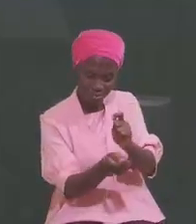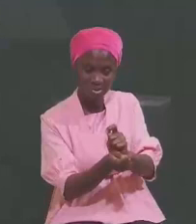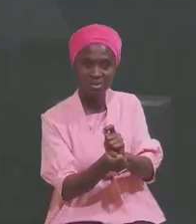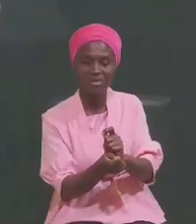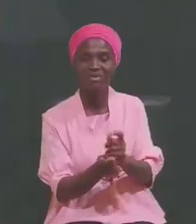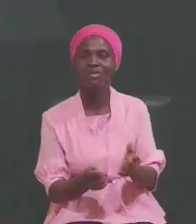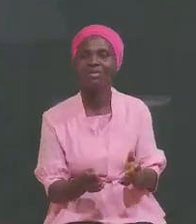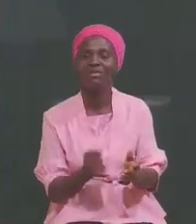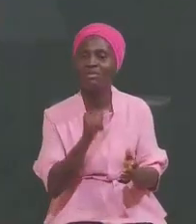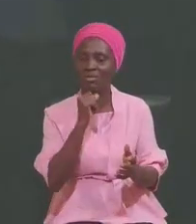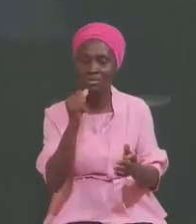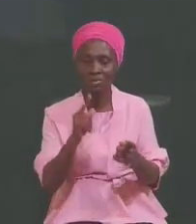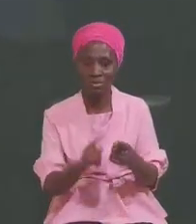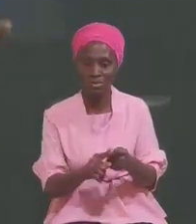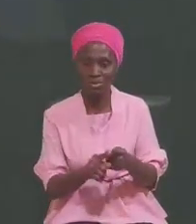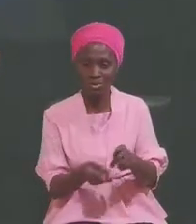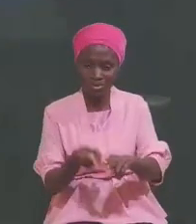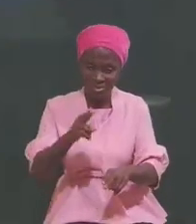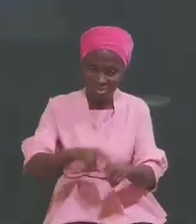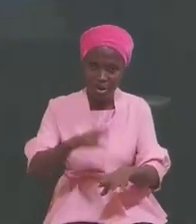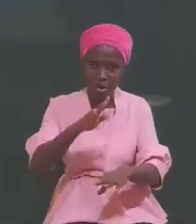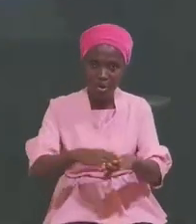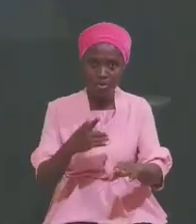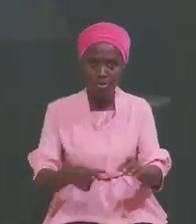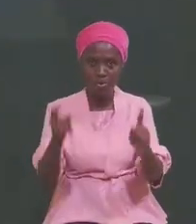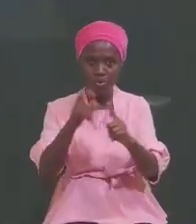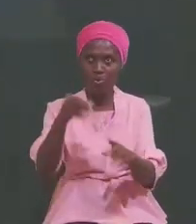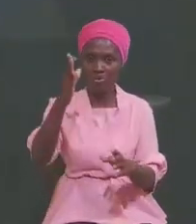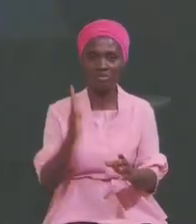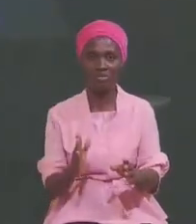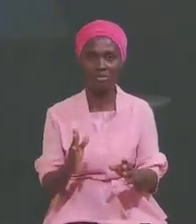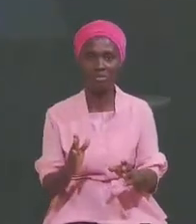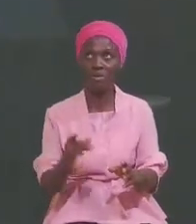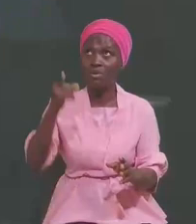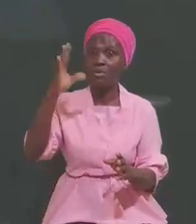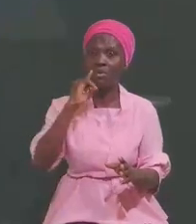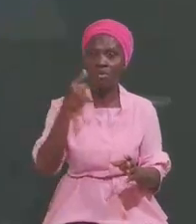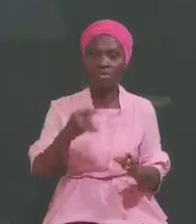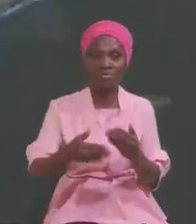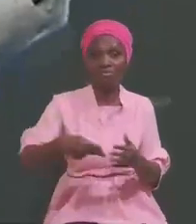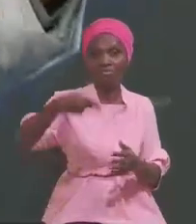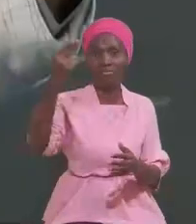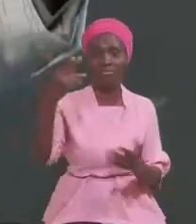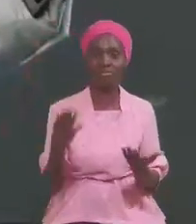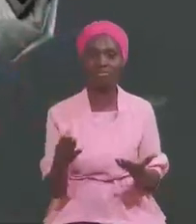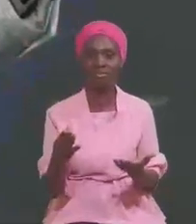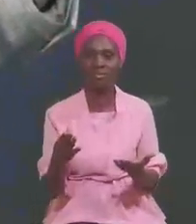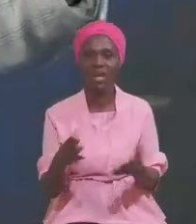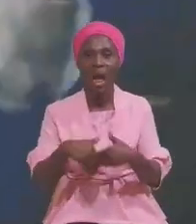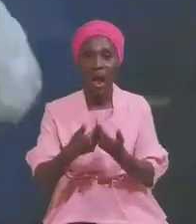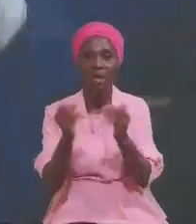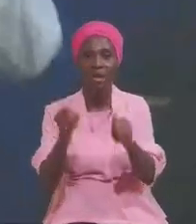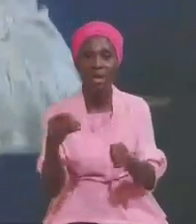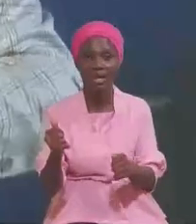la parole de Dieu. Que Dieu est le très haut, il est suprême, il a eu connaissance